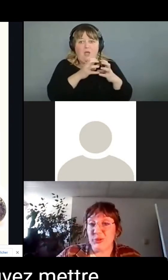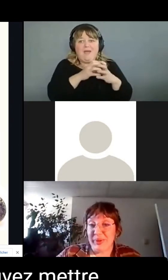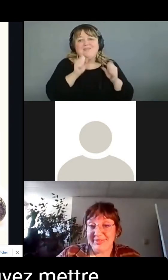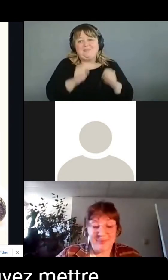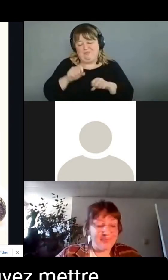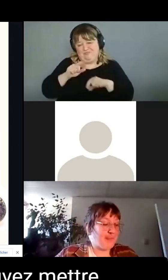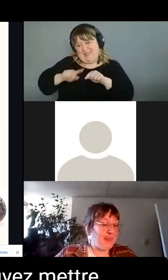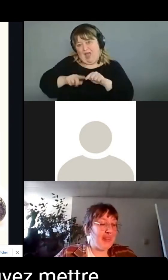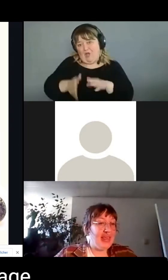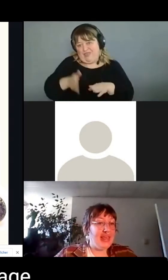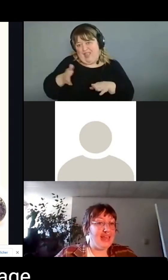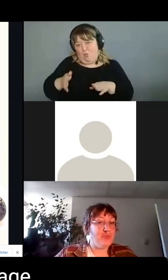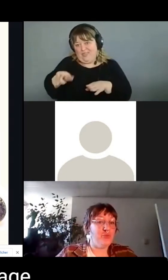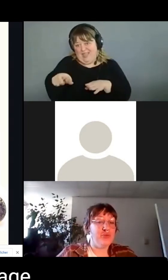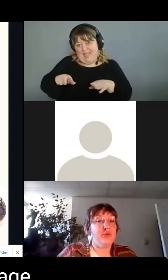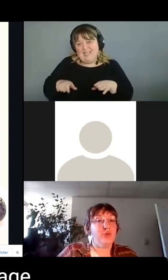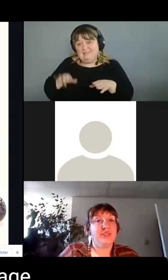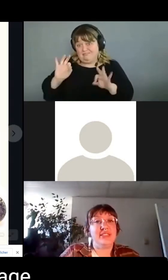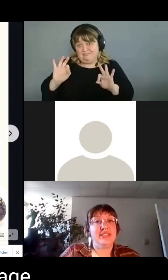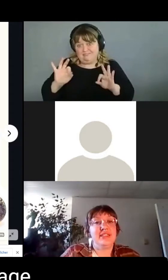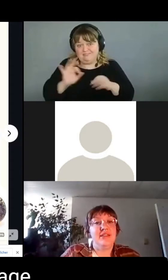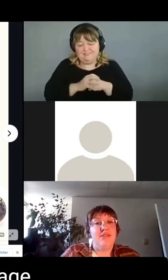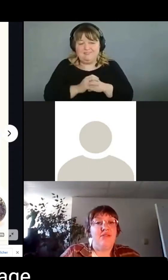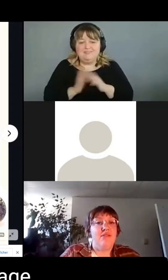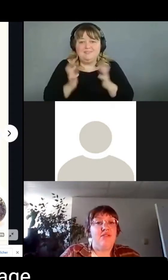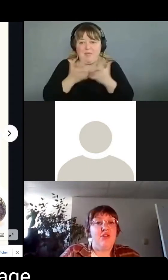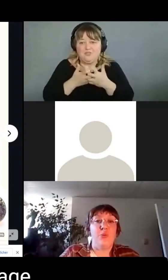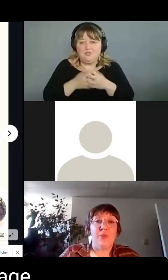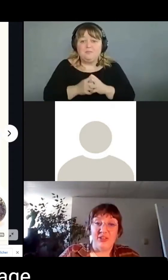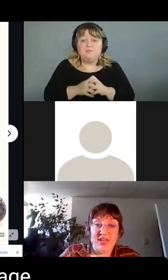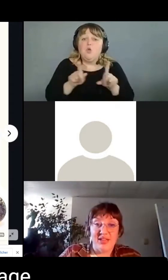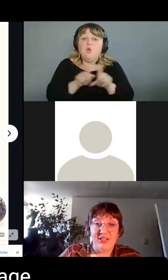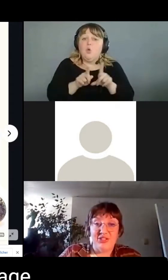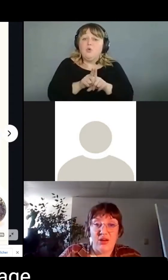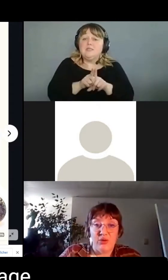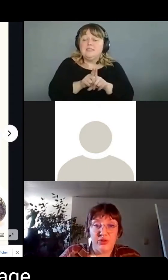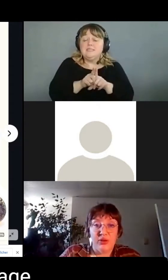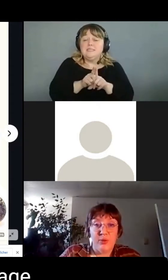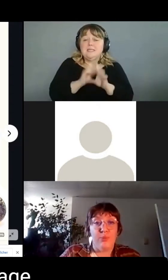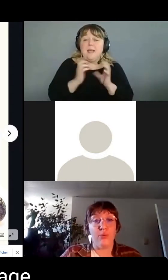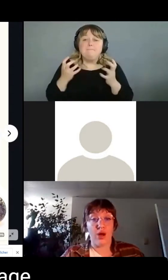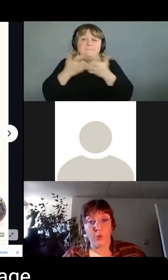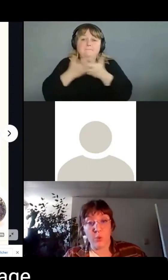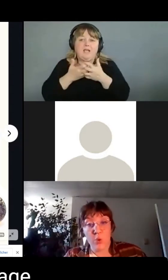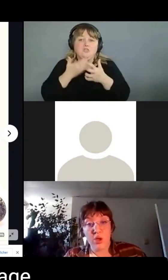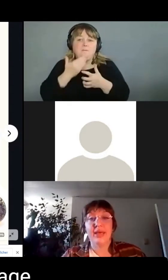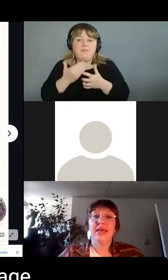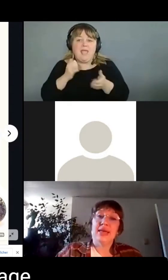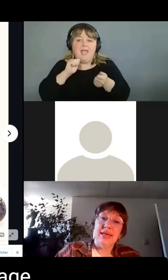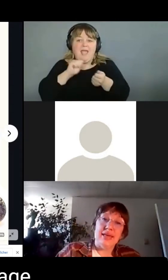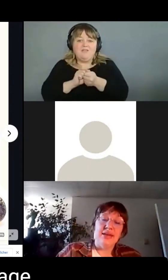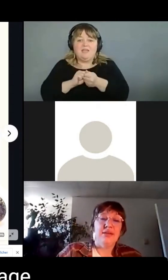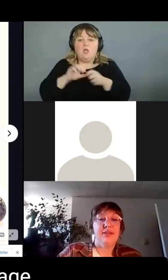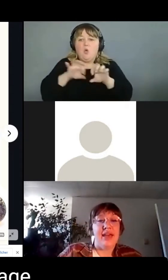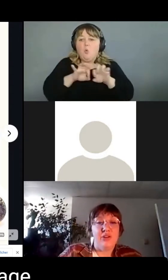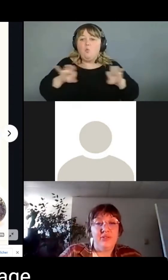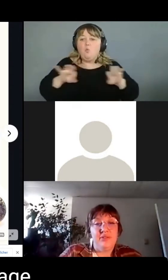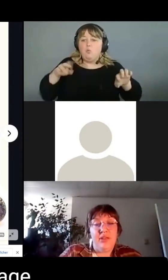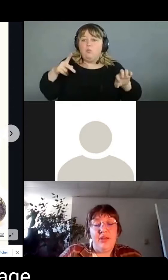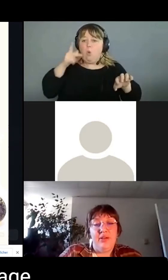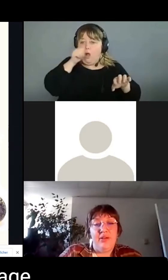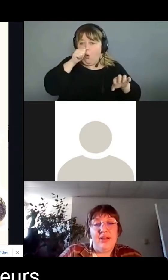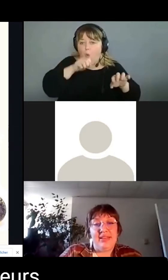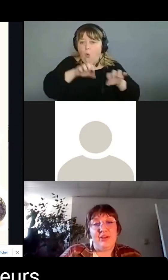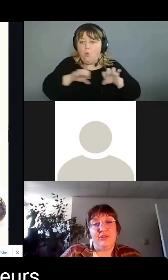plants de tomates. Et puis aussi, le compagnonnage entre poireaux et